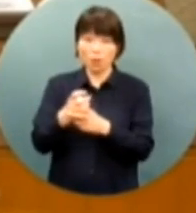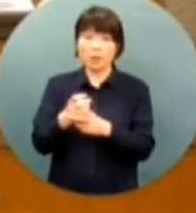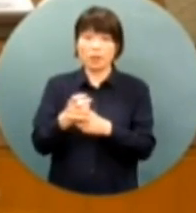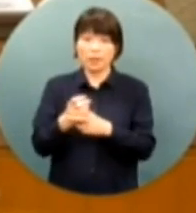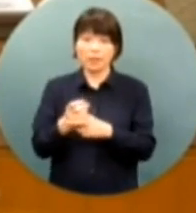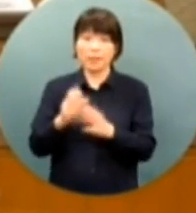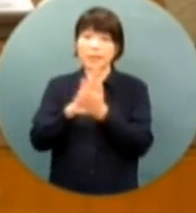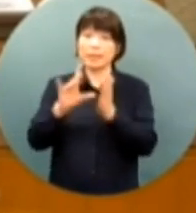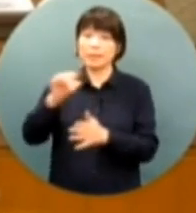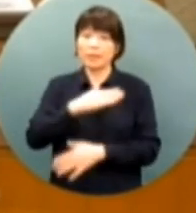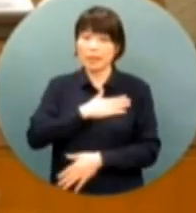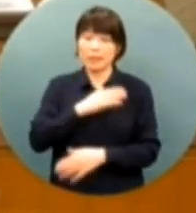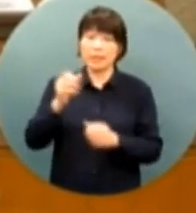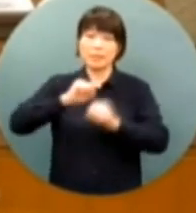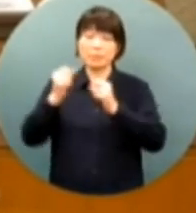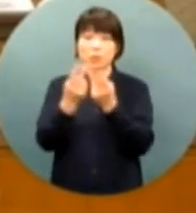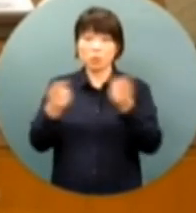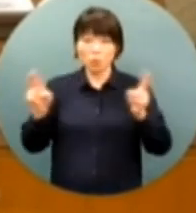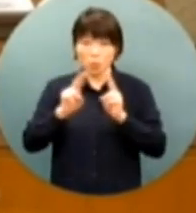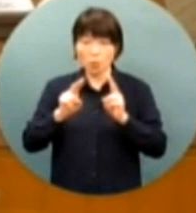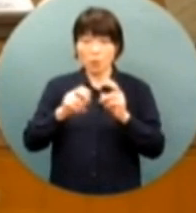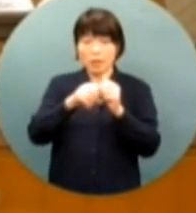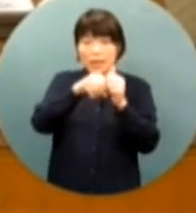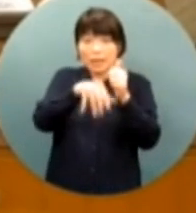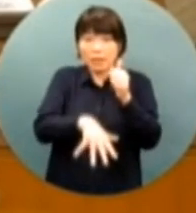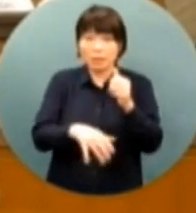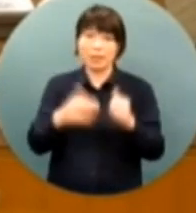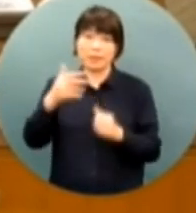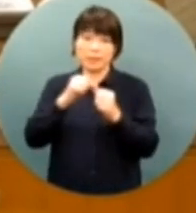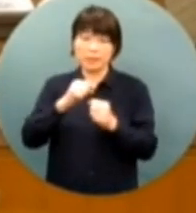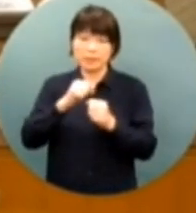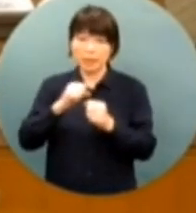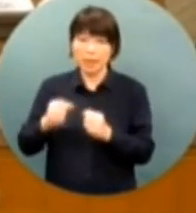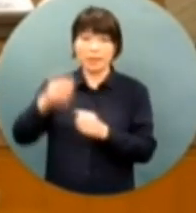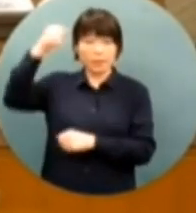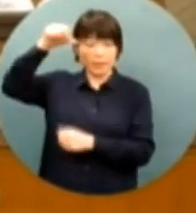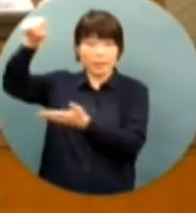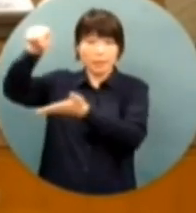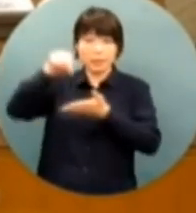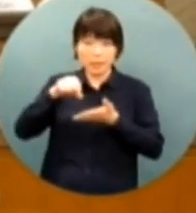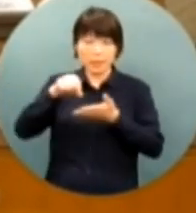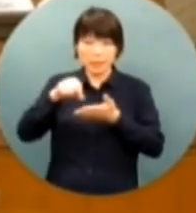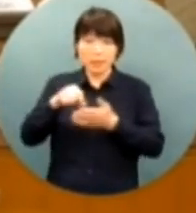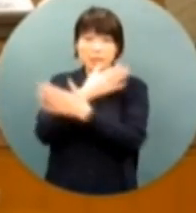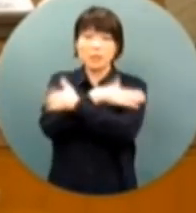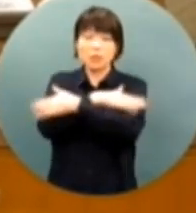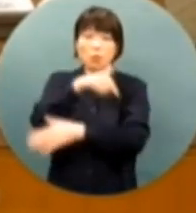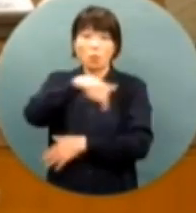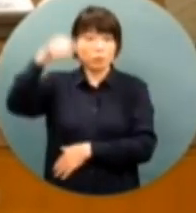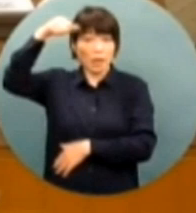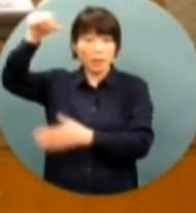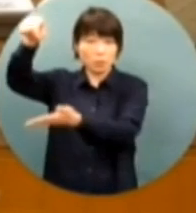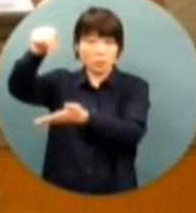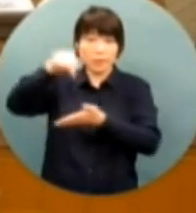県議会自民党や会派審から提案が出されまして、執行部案も出させていただいたんですが、